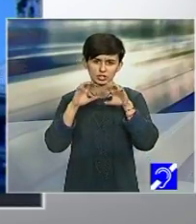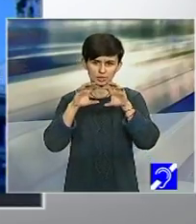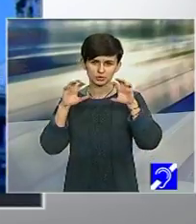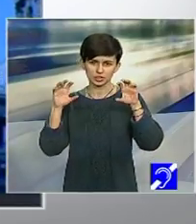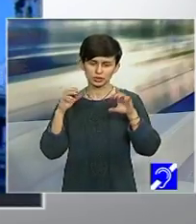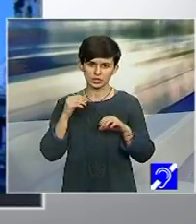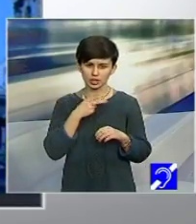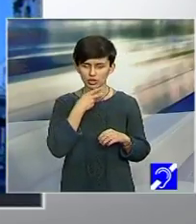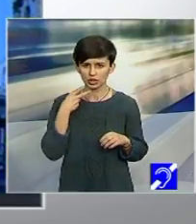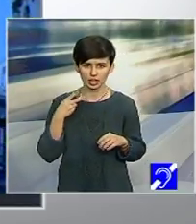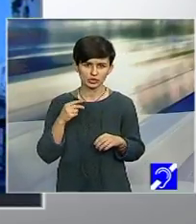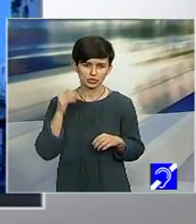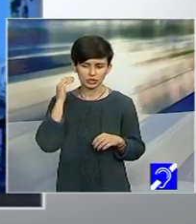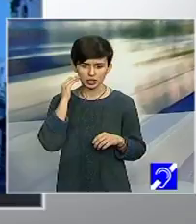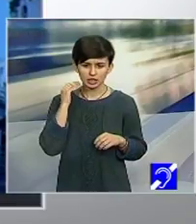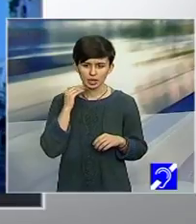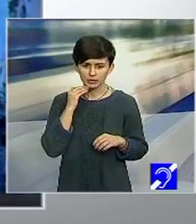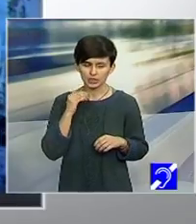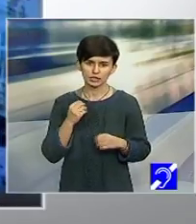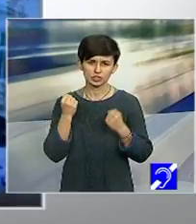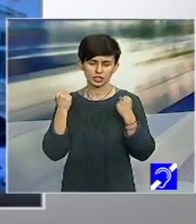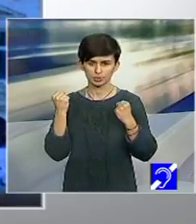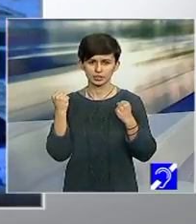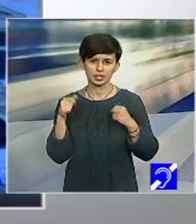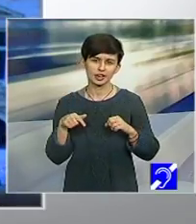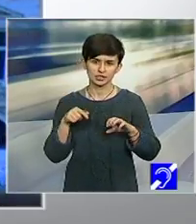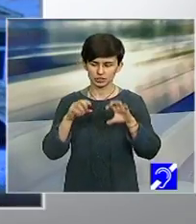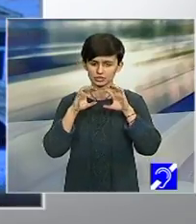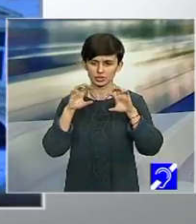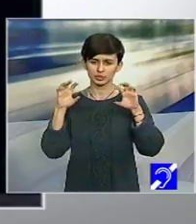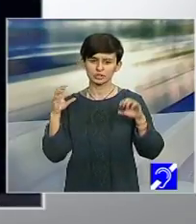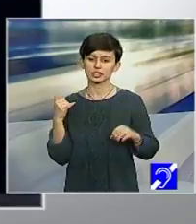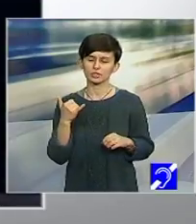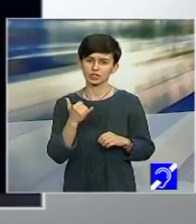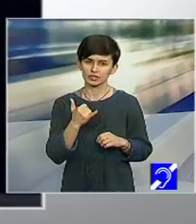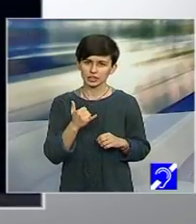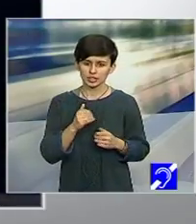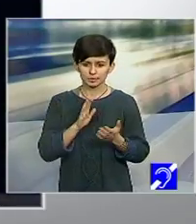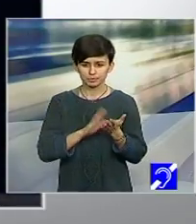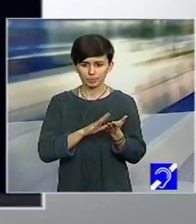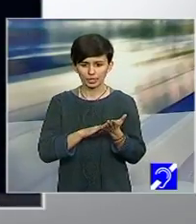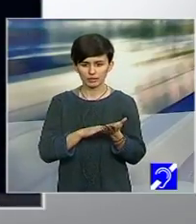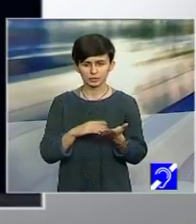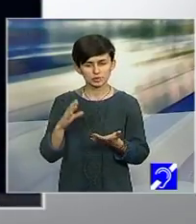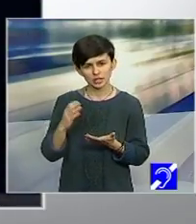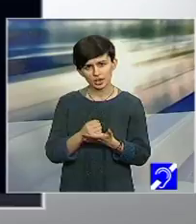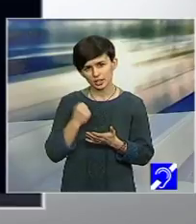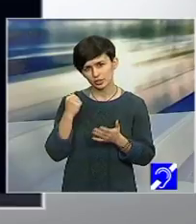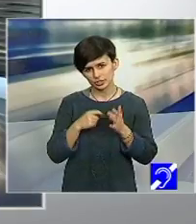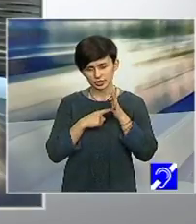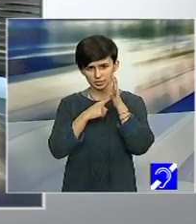Washington. Și forța acestui muzeu vine și din faptul că a reușit să